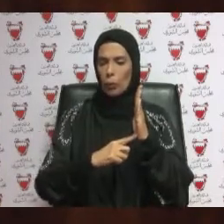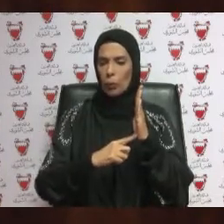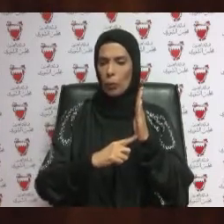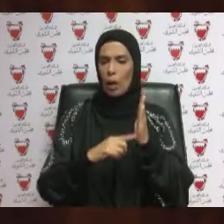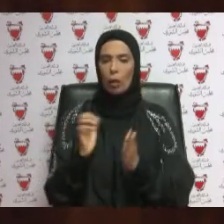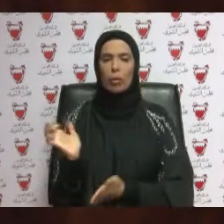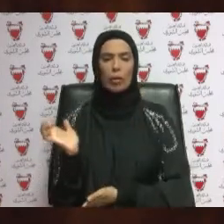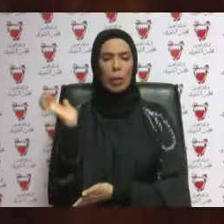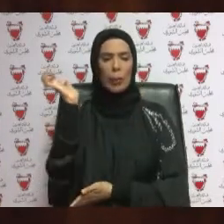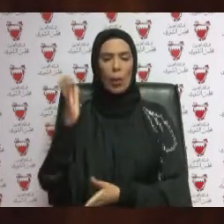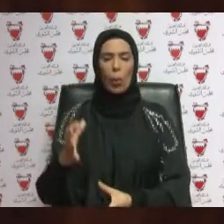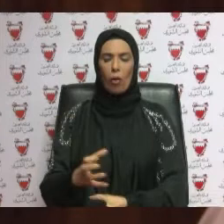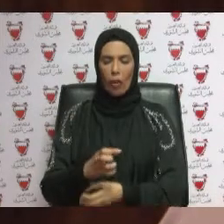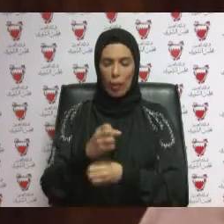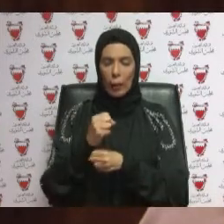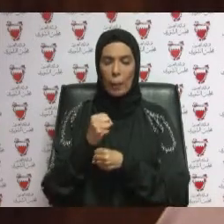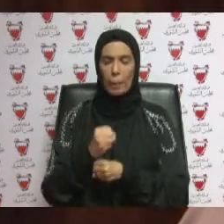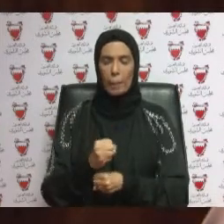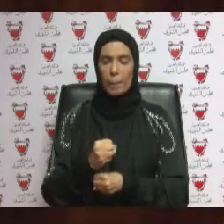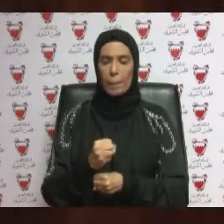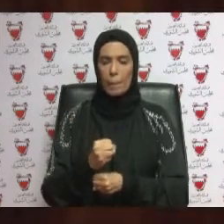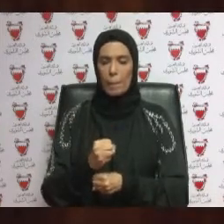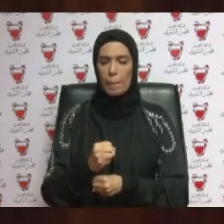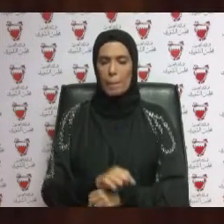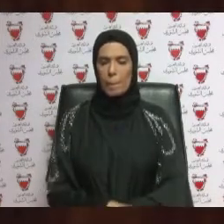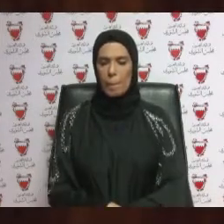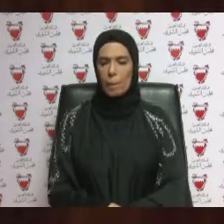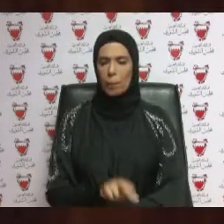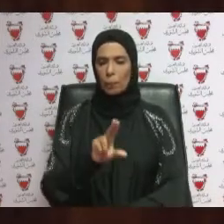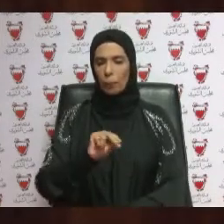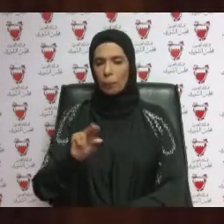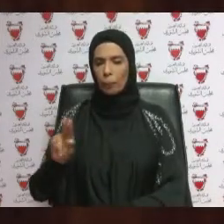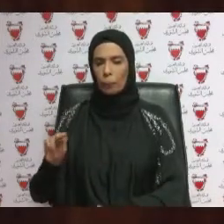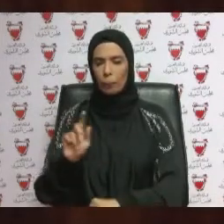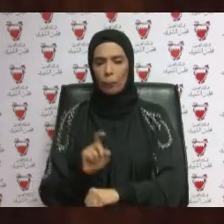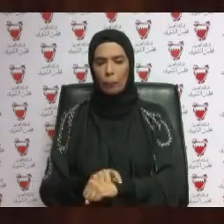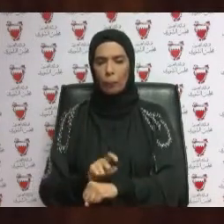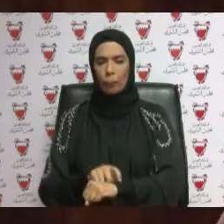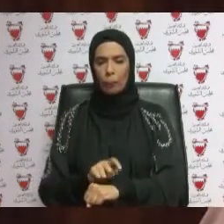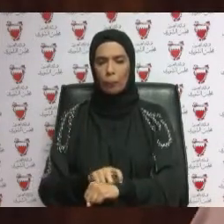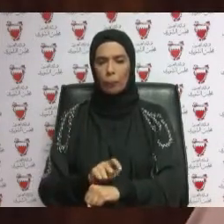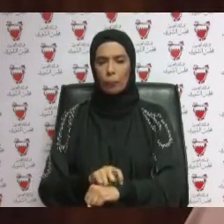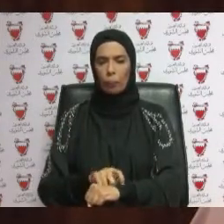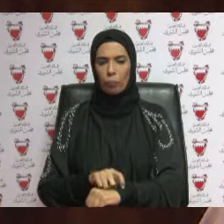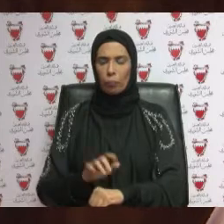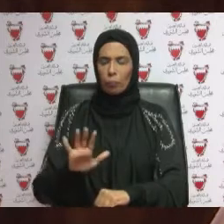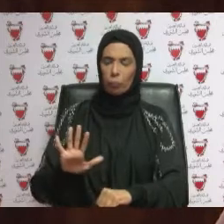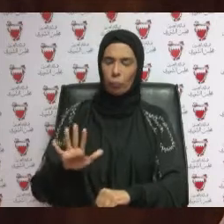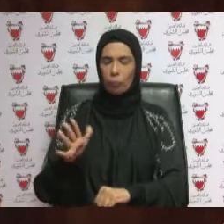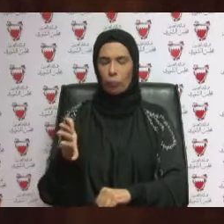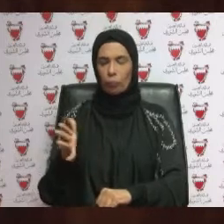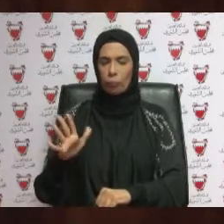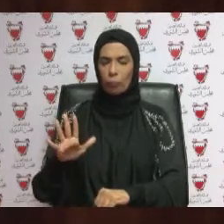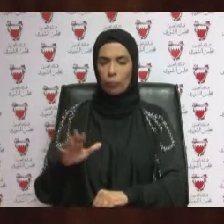تأمينها والحفاظ عليها، وعلى وفي نفس الوقت الله يسلمك يعني يجيز